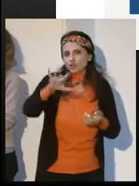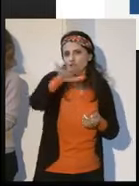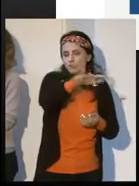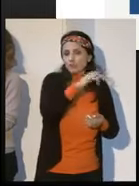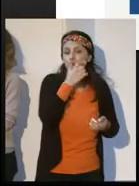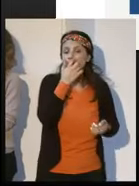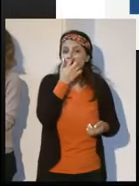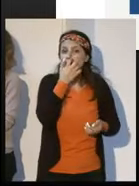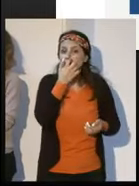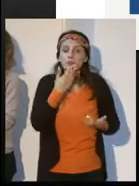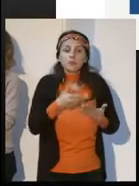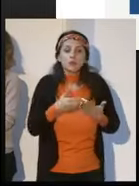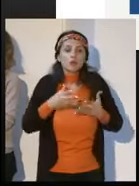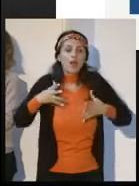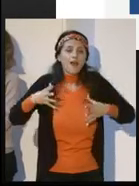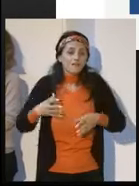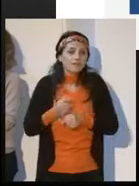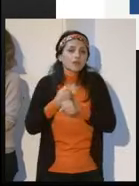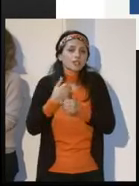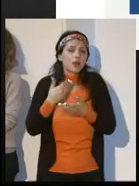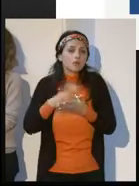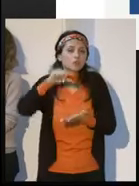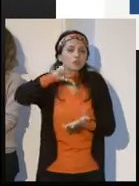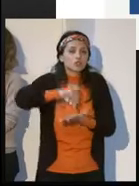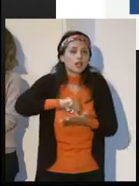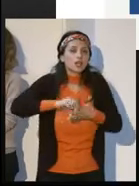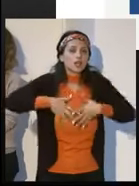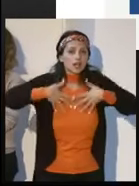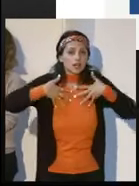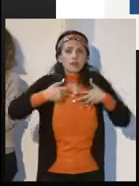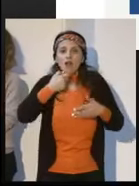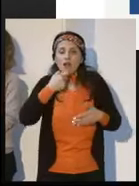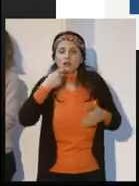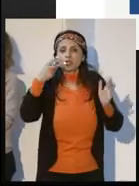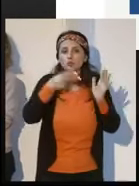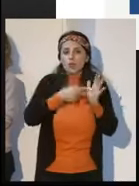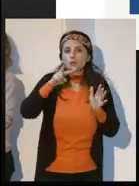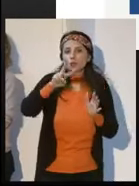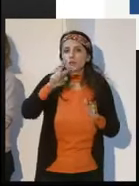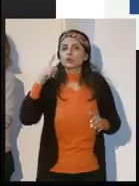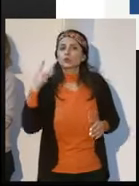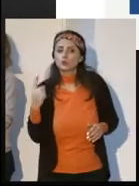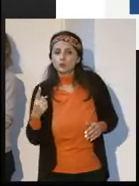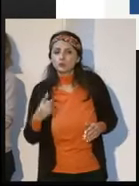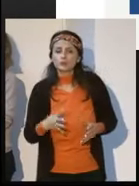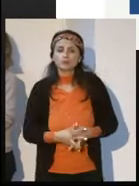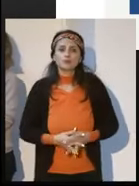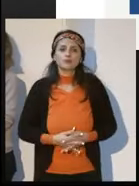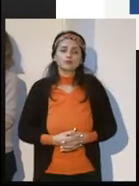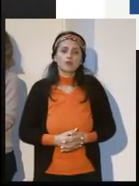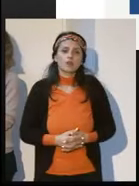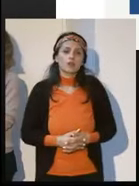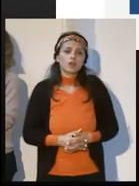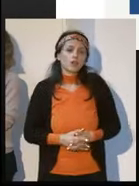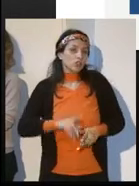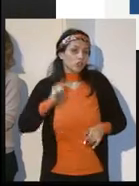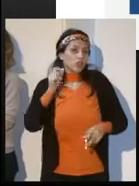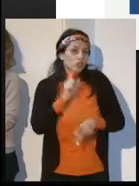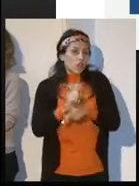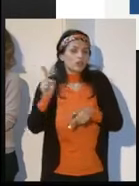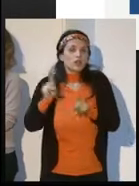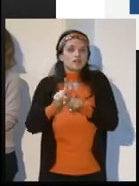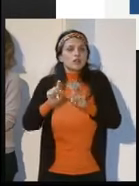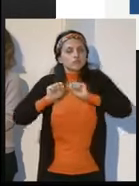pentru centrele respira pentru adulți pentru anul 2021 si mama asigurat ca